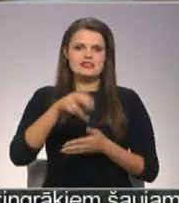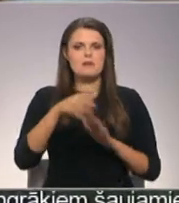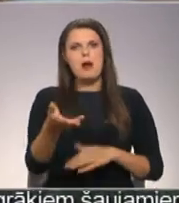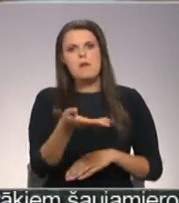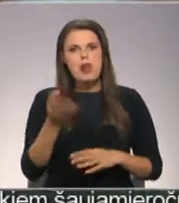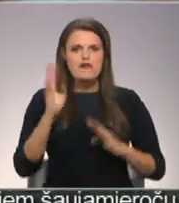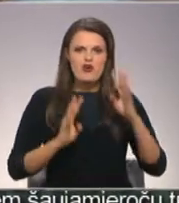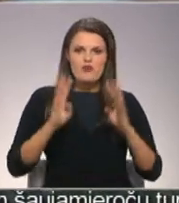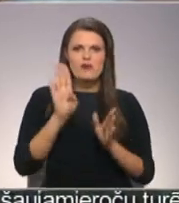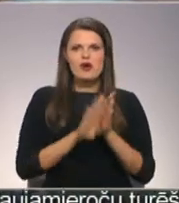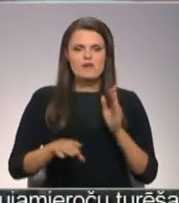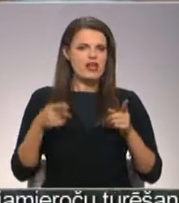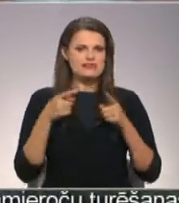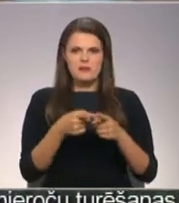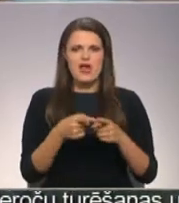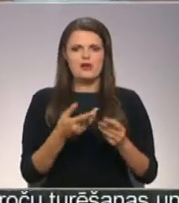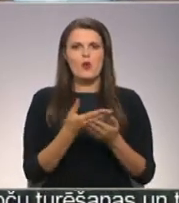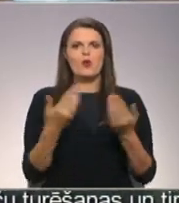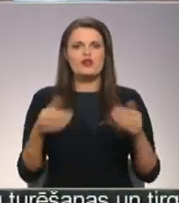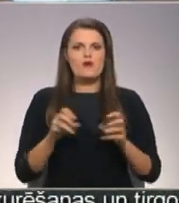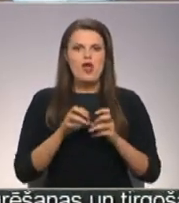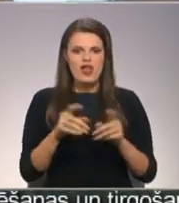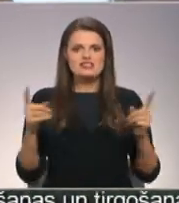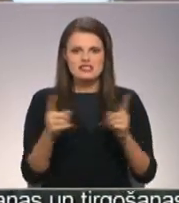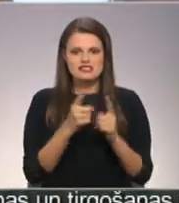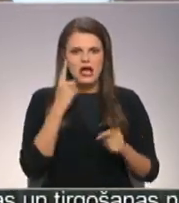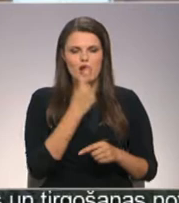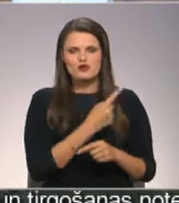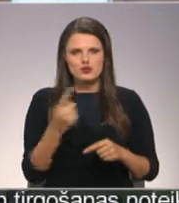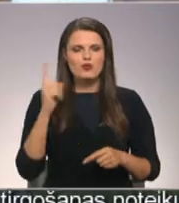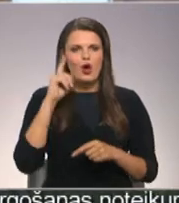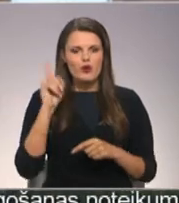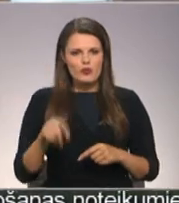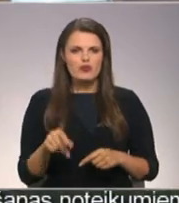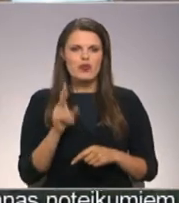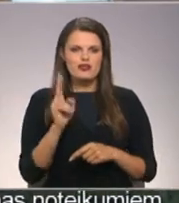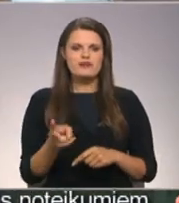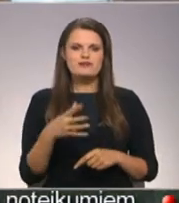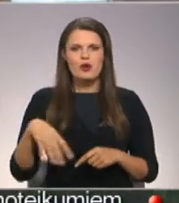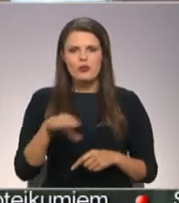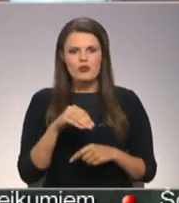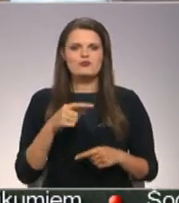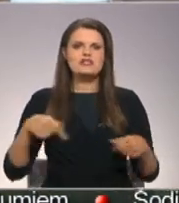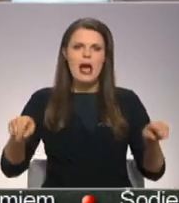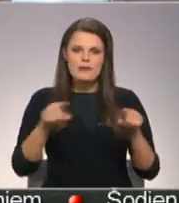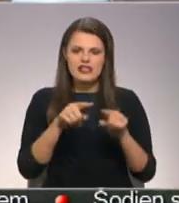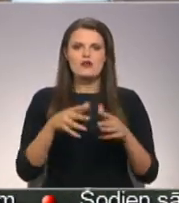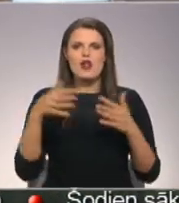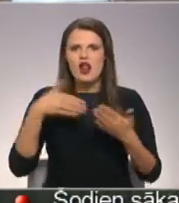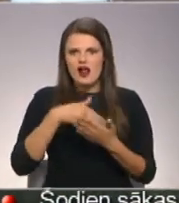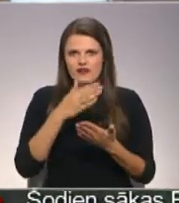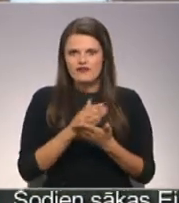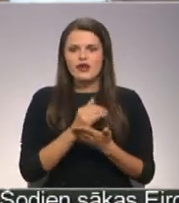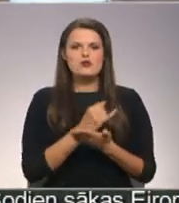pa mežam, tā ir bezmierkīgi, kur jau to sērci sastopamas. Protams, ka nu, pie mums apkārtni teritorijas lielāko daļu